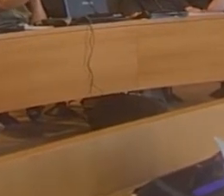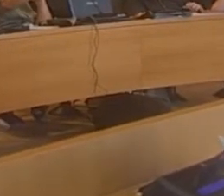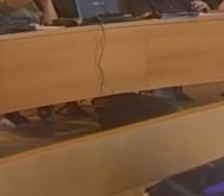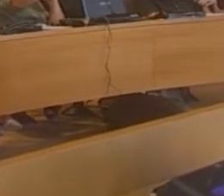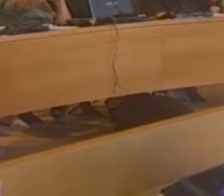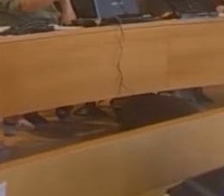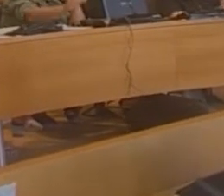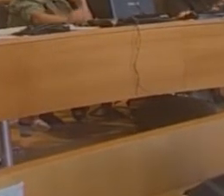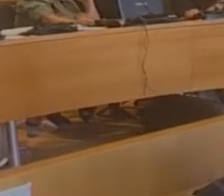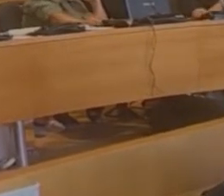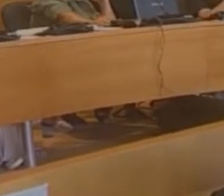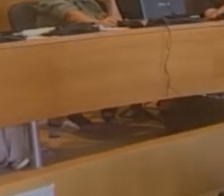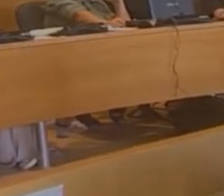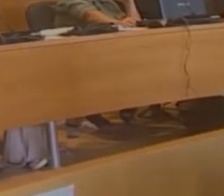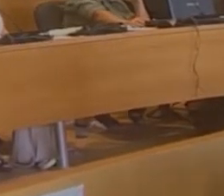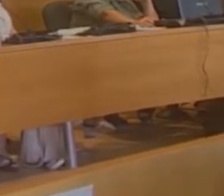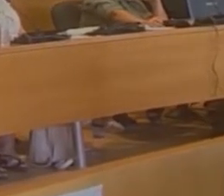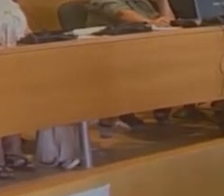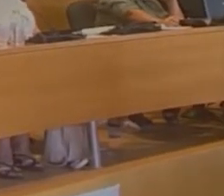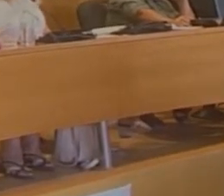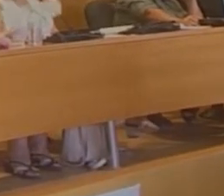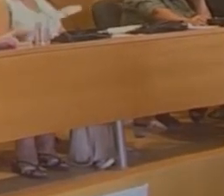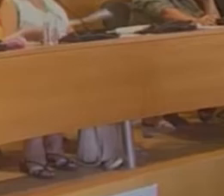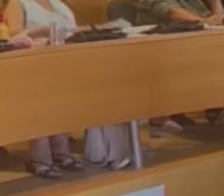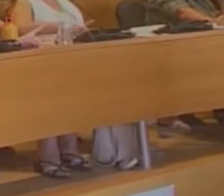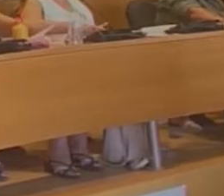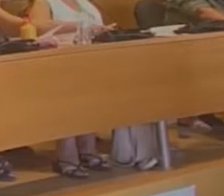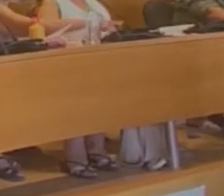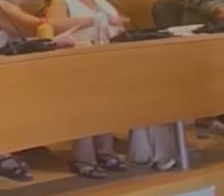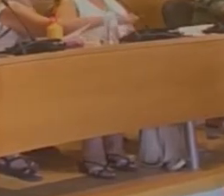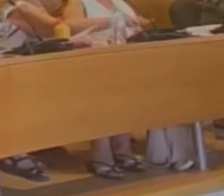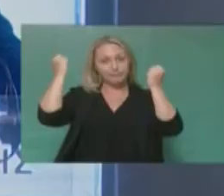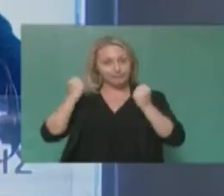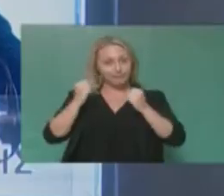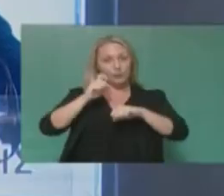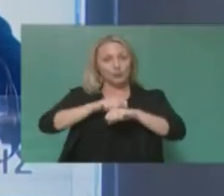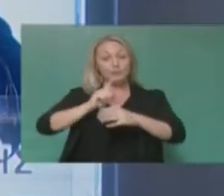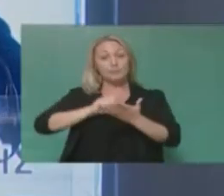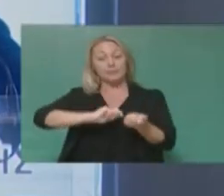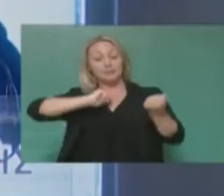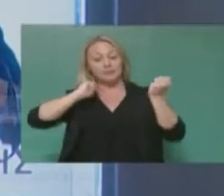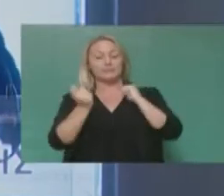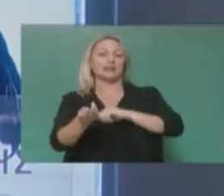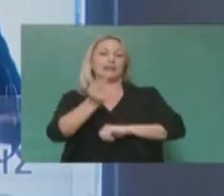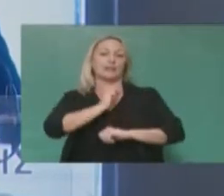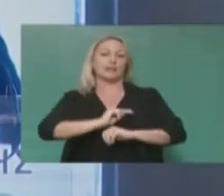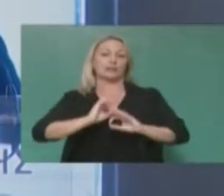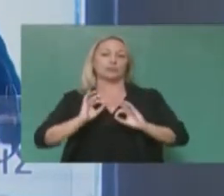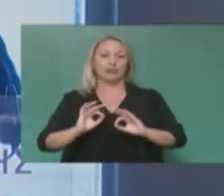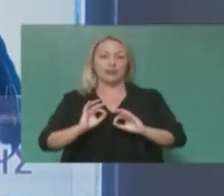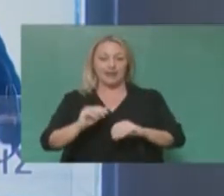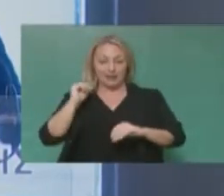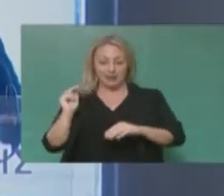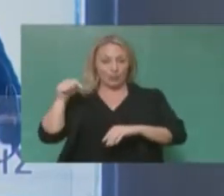σώματος τεκμηριωμένη συμπολίτευση και επικοδομητική αντιπολίτευση. Δεν ήρθαμε για να διχάσουμε την πόλη